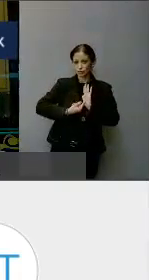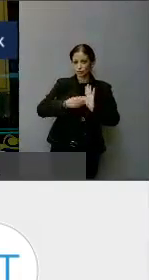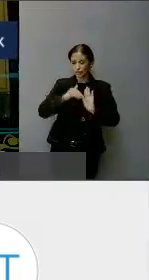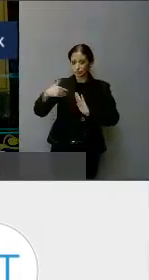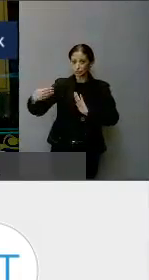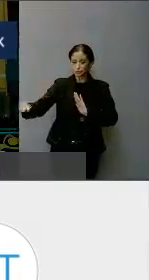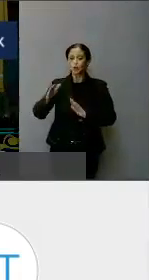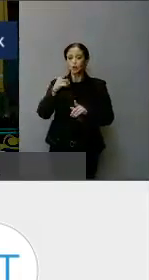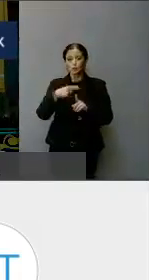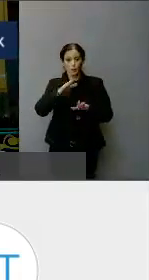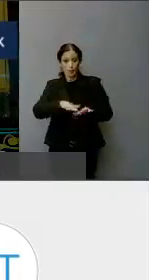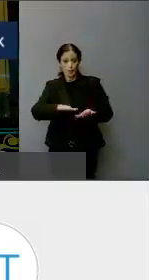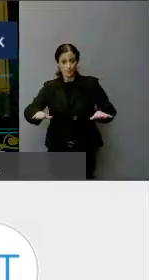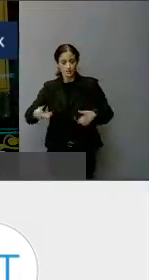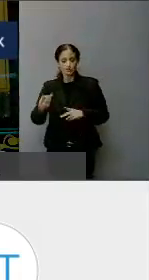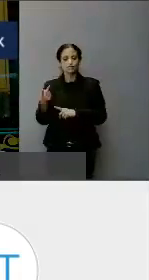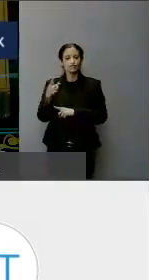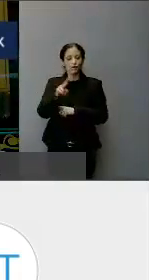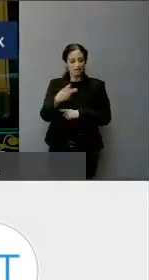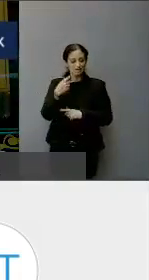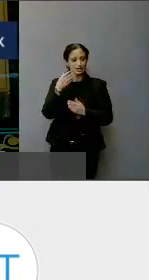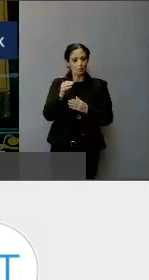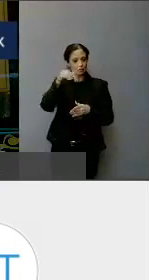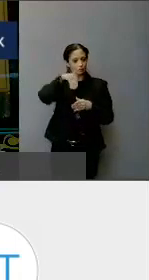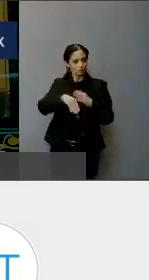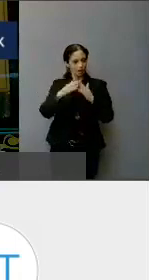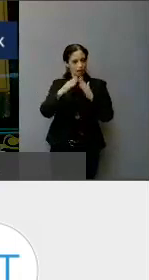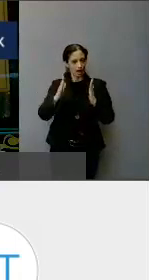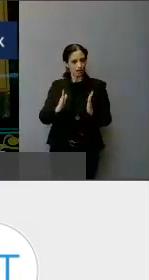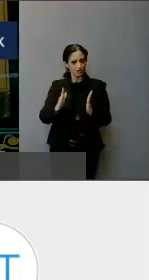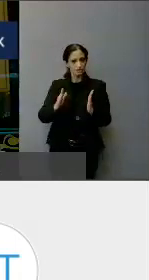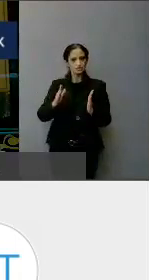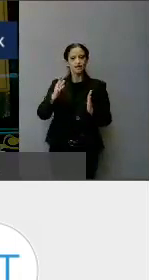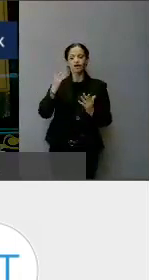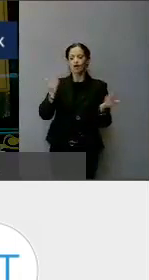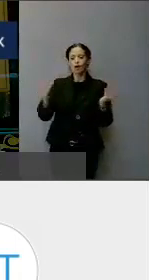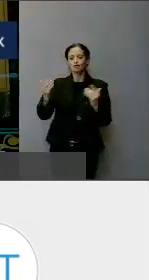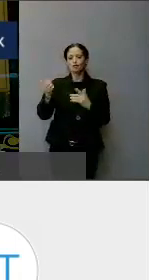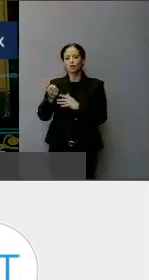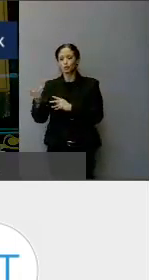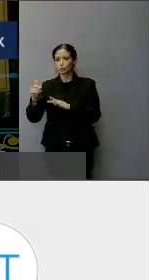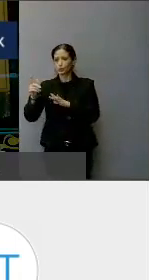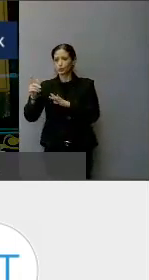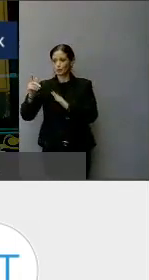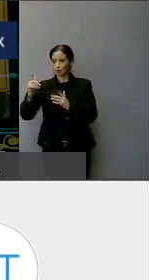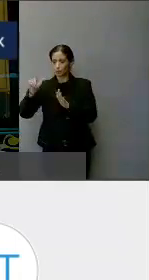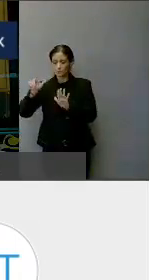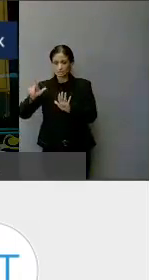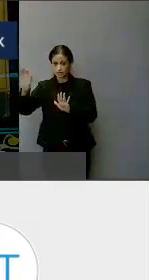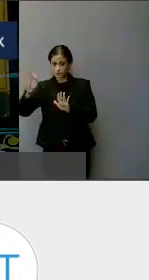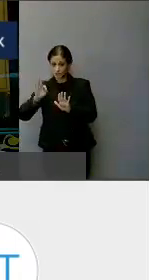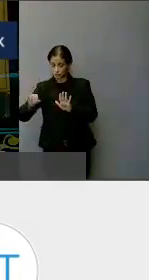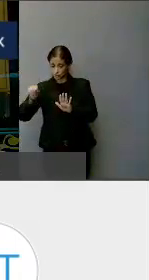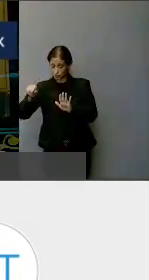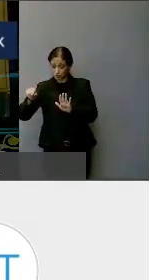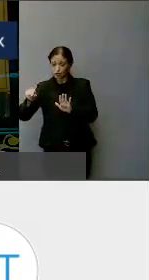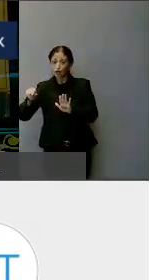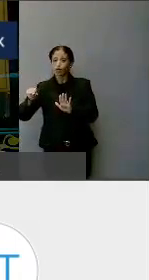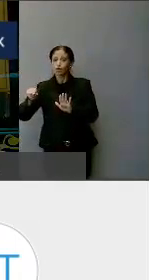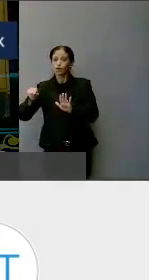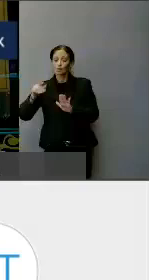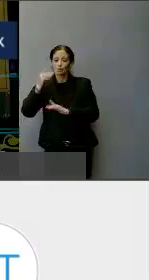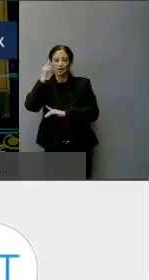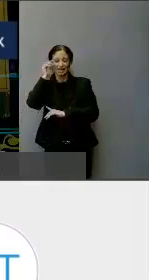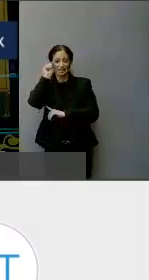di violenza tra le mura di casa e se si confronta a questo numero con la percentuale del suolo 7 per cento che rappresenta la cifra di questi crimini